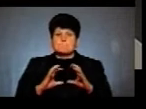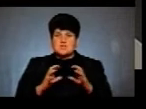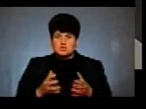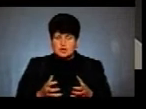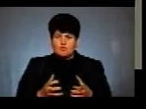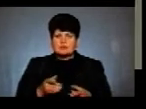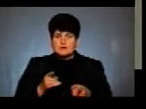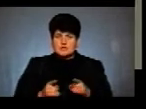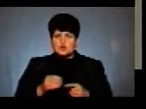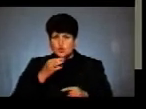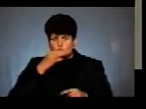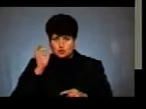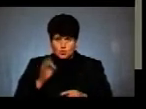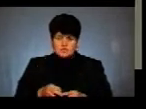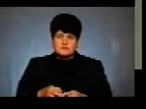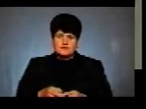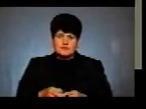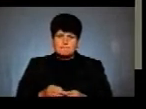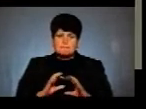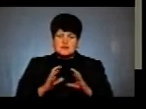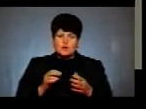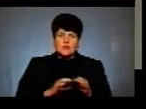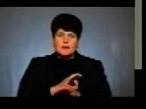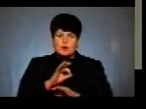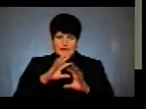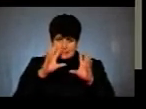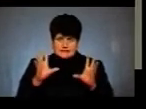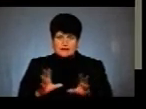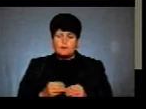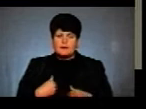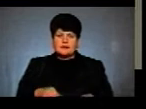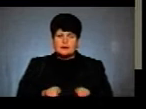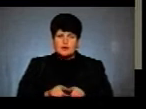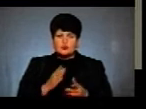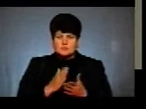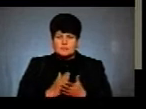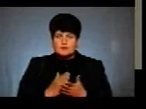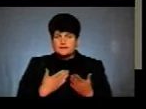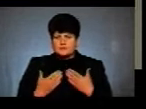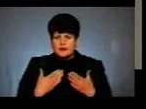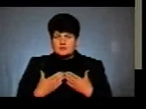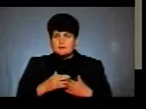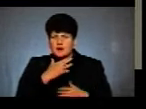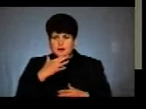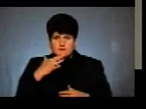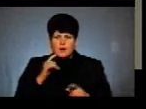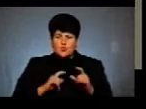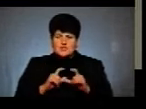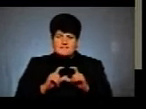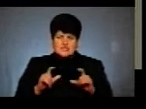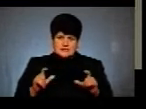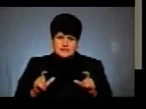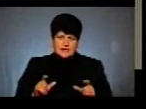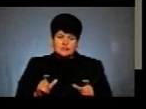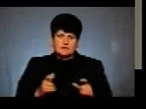міжнародний дійсно досвід, міжнародні проєкти загалом. Ми також маємо співпрацю з дуже багатьма університетами і міжнародними інституціями.